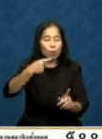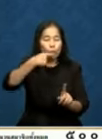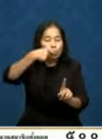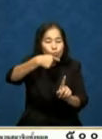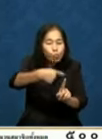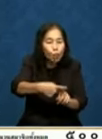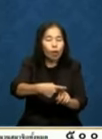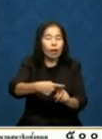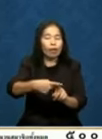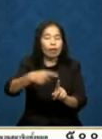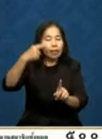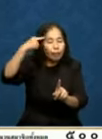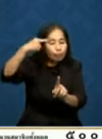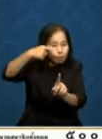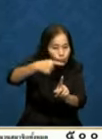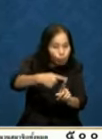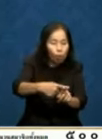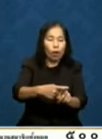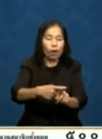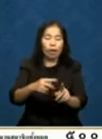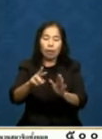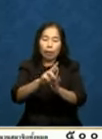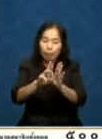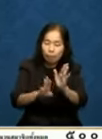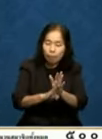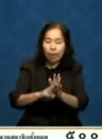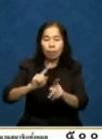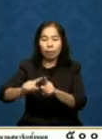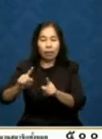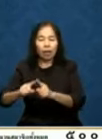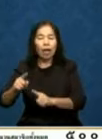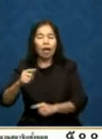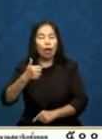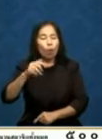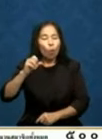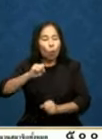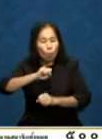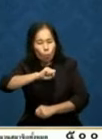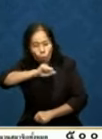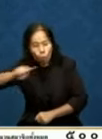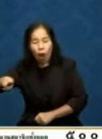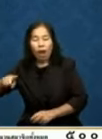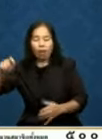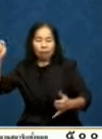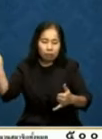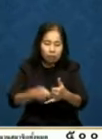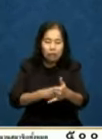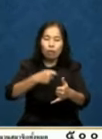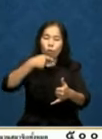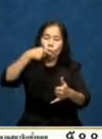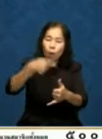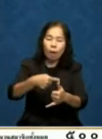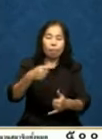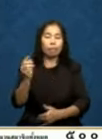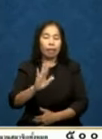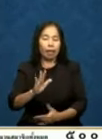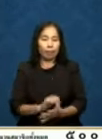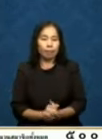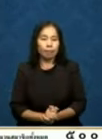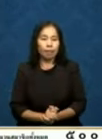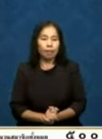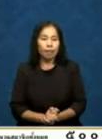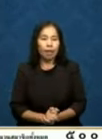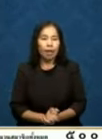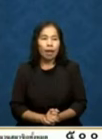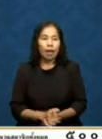แรงบวกมีกฎระเบียบในการตั้งที่เหมาะสมมากกว่าการใช้การดุด่าตีหรือว่ากล่าว ข้อดีของ positive